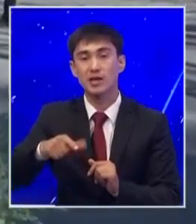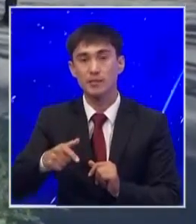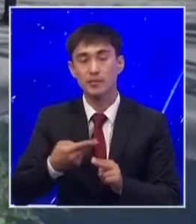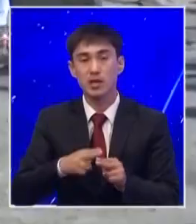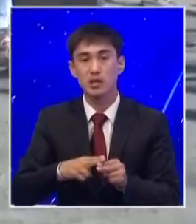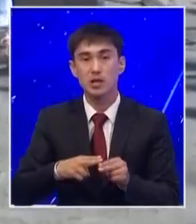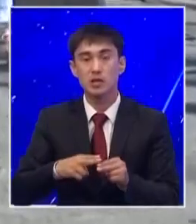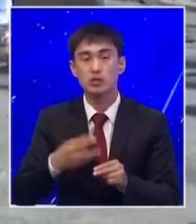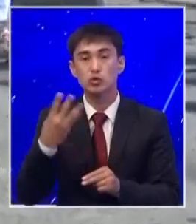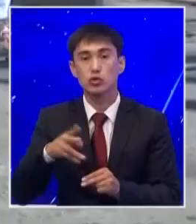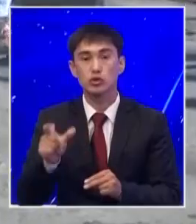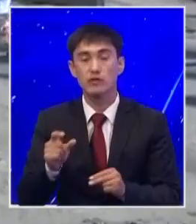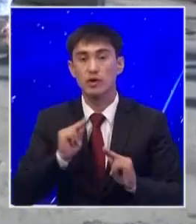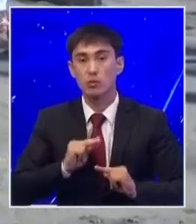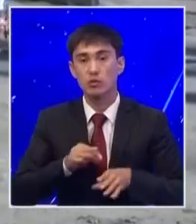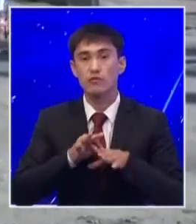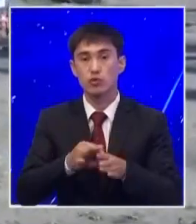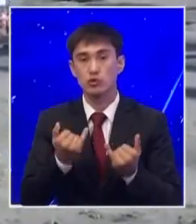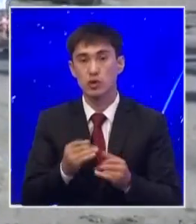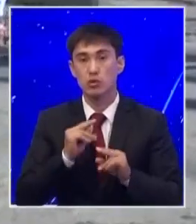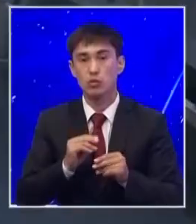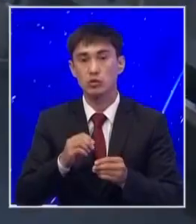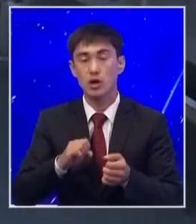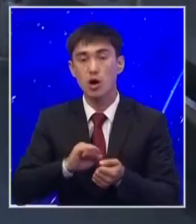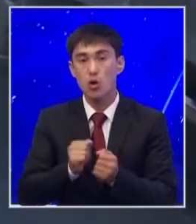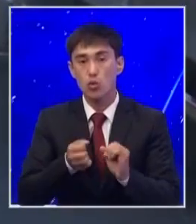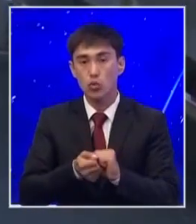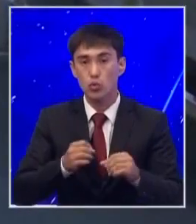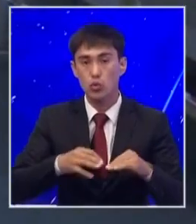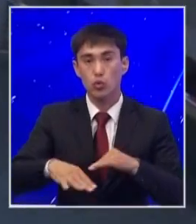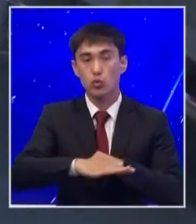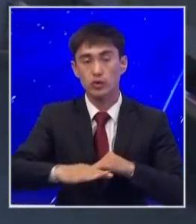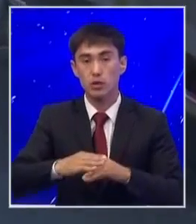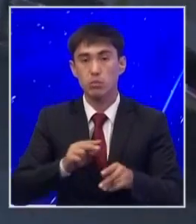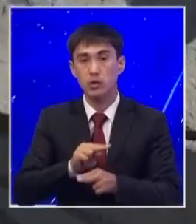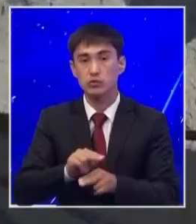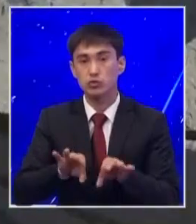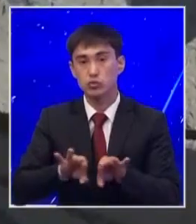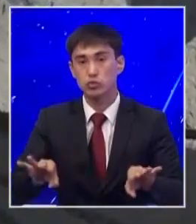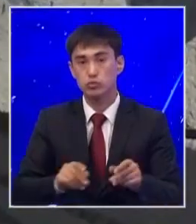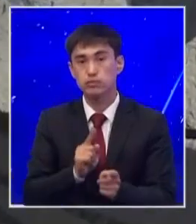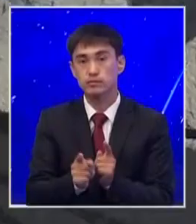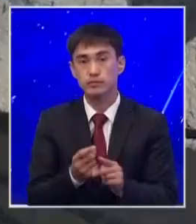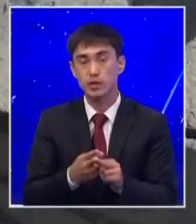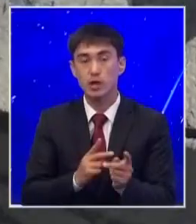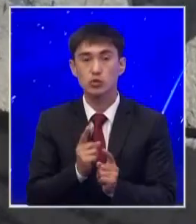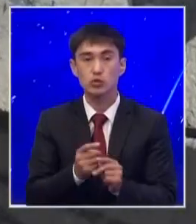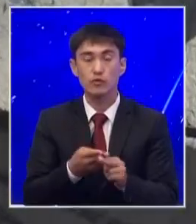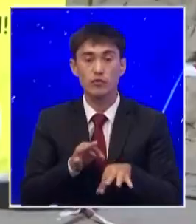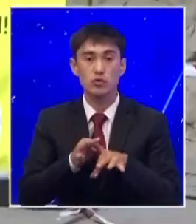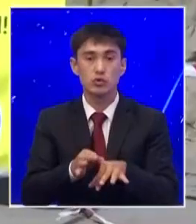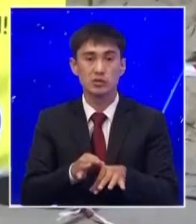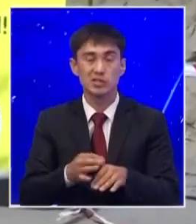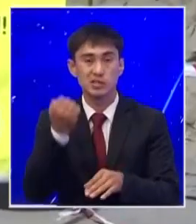около 40 человек. На сегодня ведется разработка грунта, производится демонтаж лотков и труб. Следует отметить, что реконструкция ведется